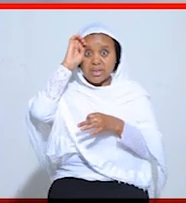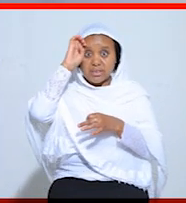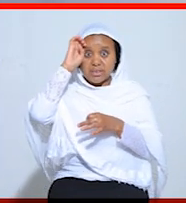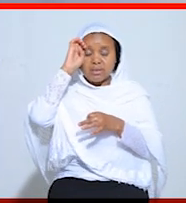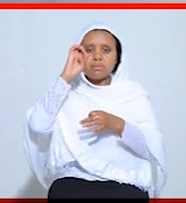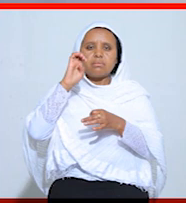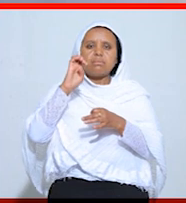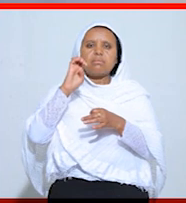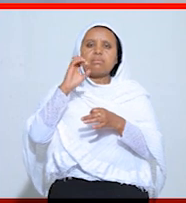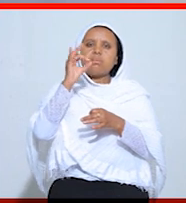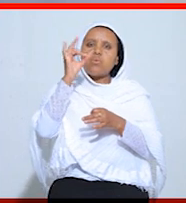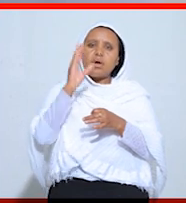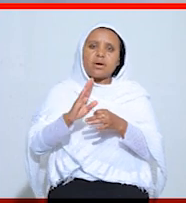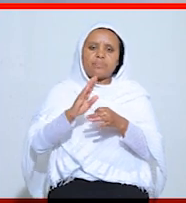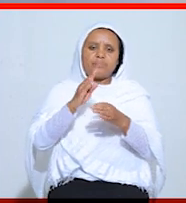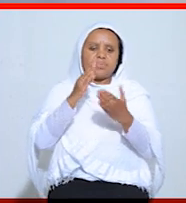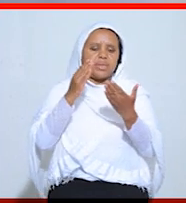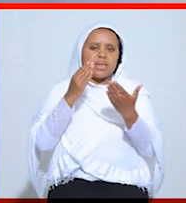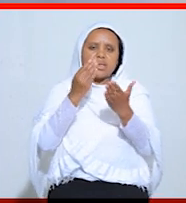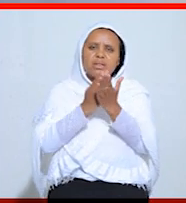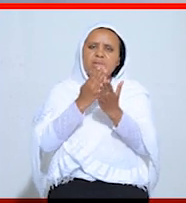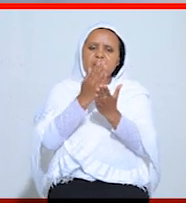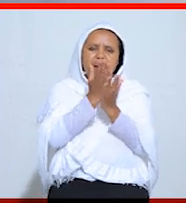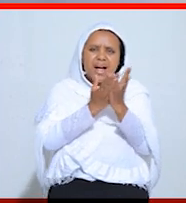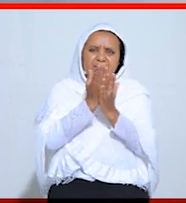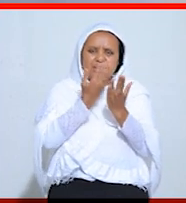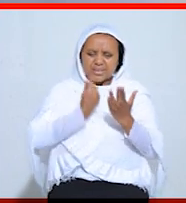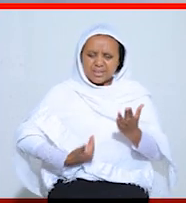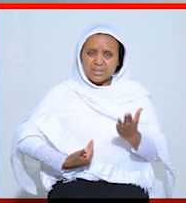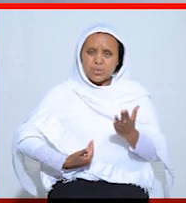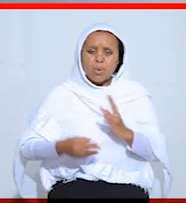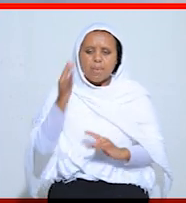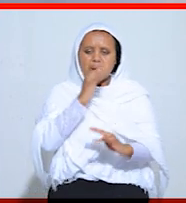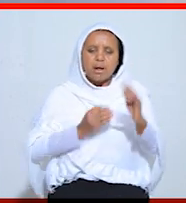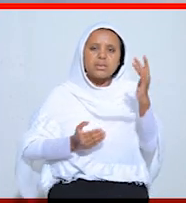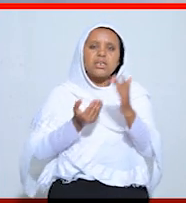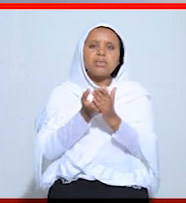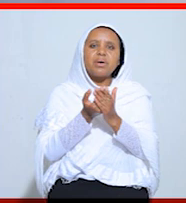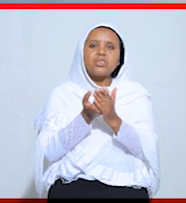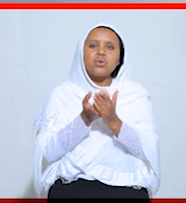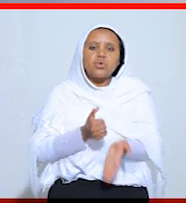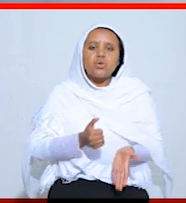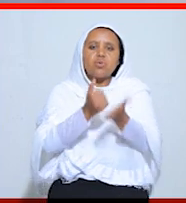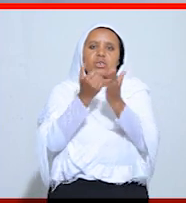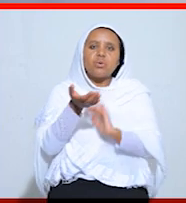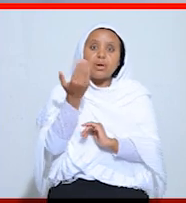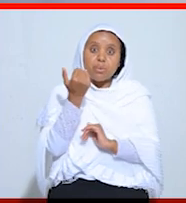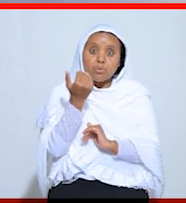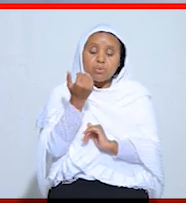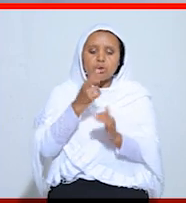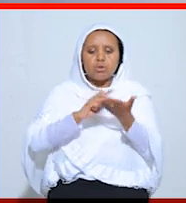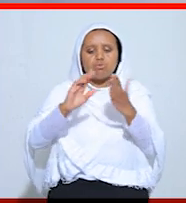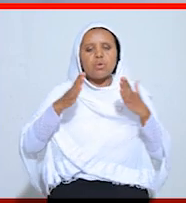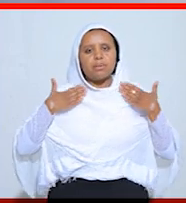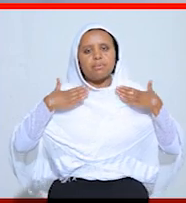ኢሳይያስን በኩላብ ይያሰቀለ በመጋዝ ይያስተረተረ መከራ ሲያደርስባቸው ይረዷቸው